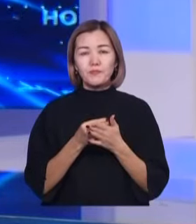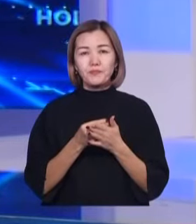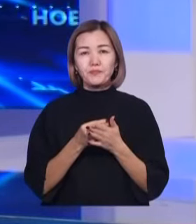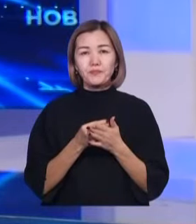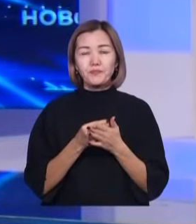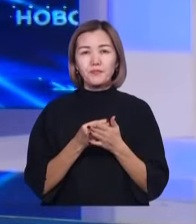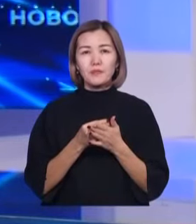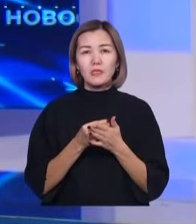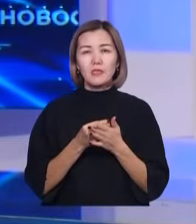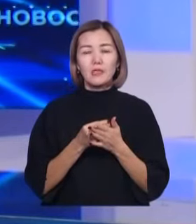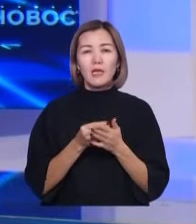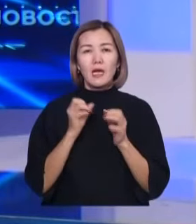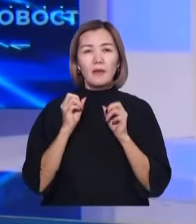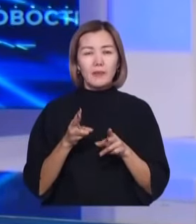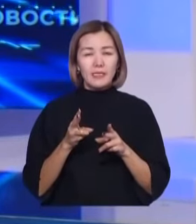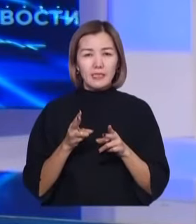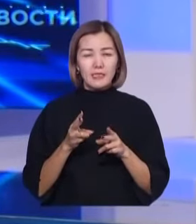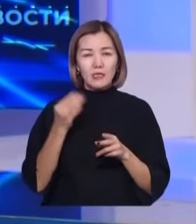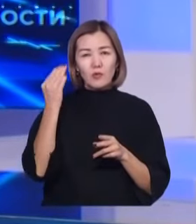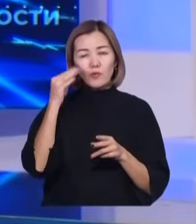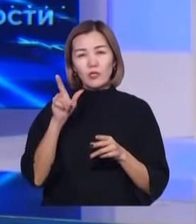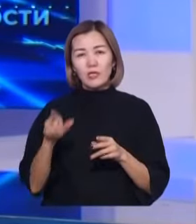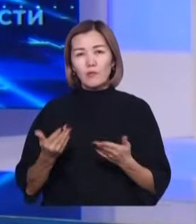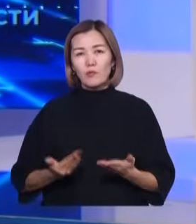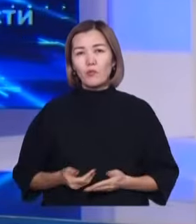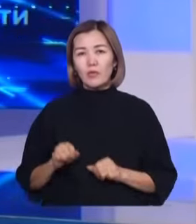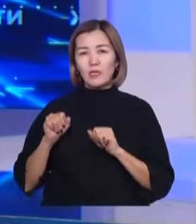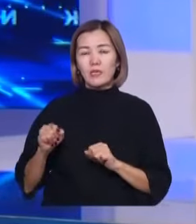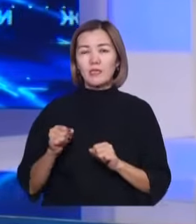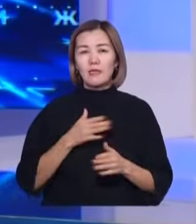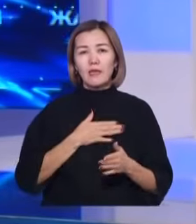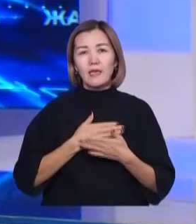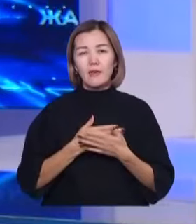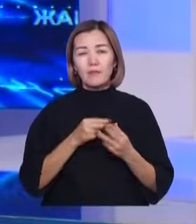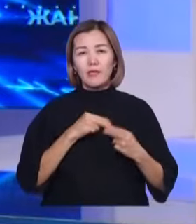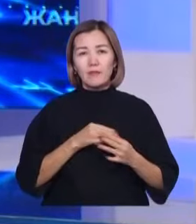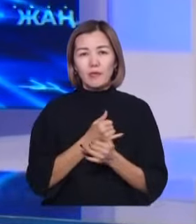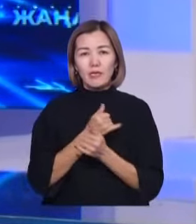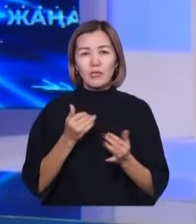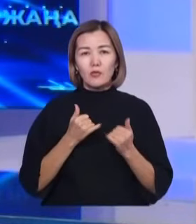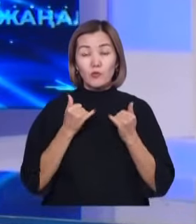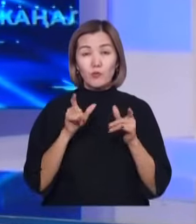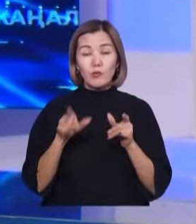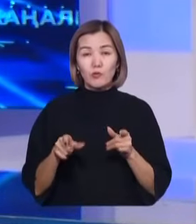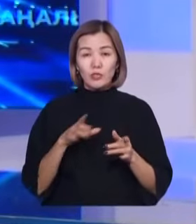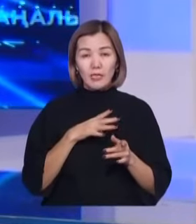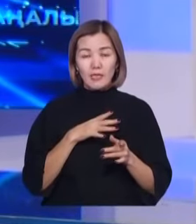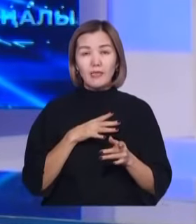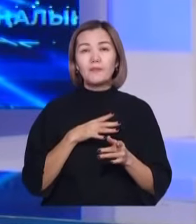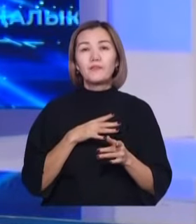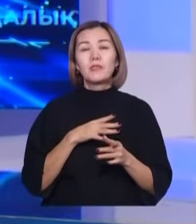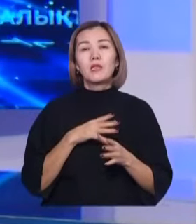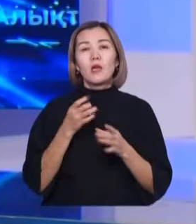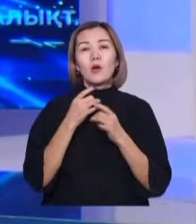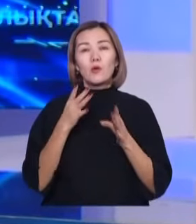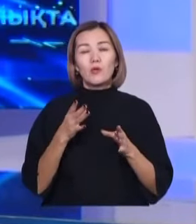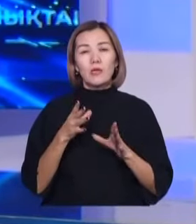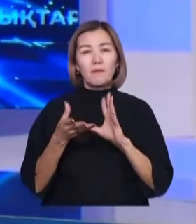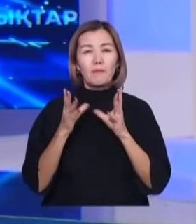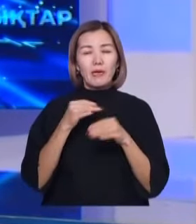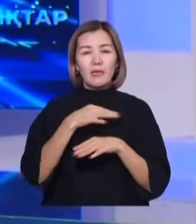күні өз басын қатерге тігіп, өзгенің өмірін аман алып қалуда аянбай еңбек ететін азаматтарға құрмет көрсетіледі. Айтулы дата қора еліміздің